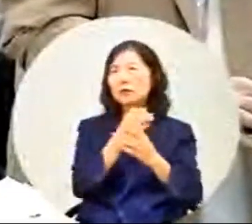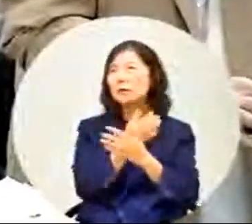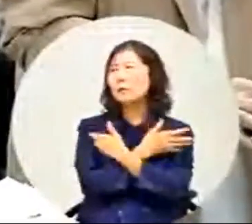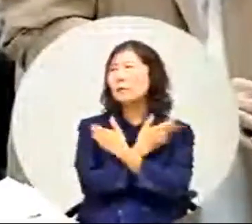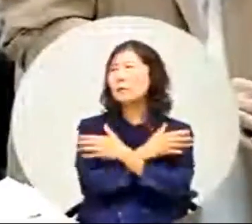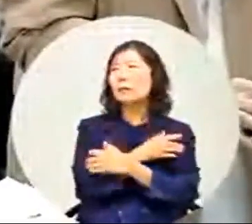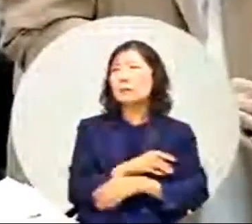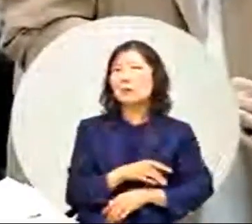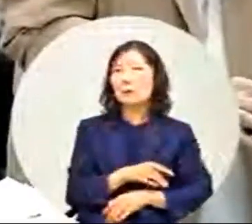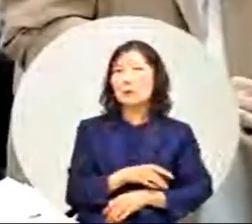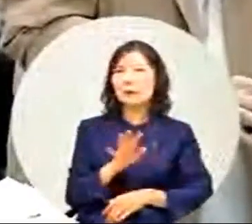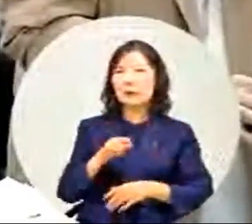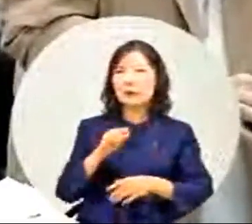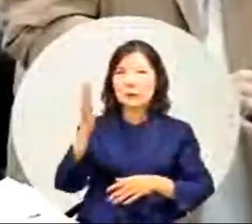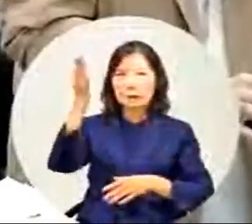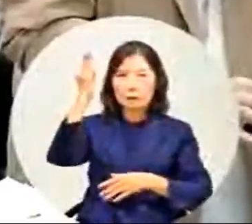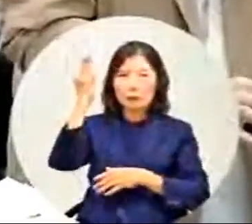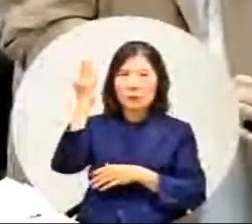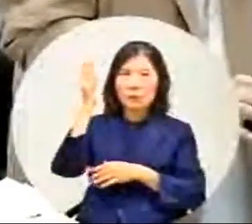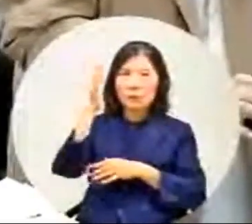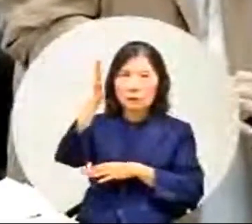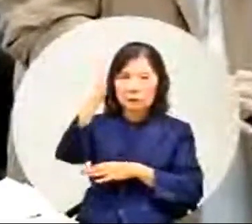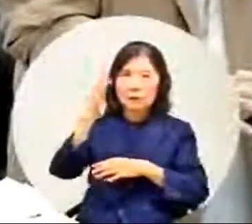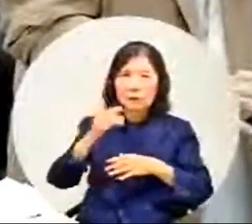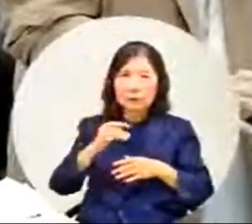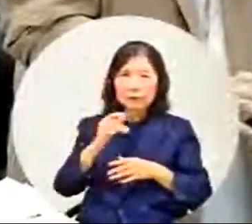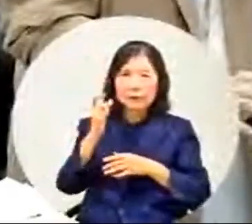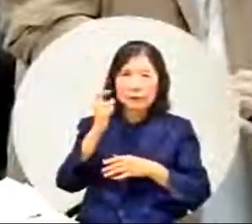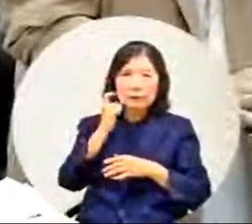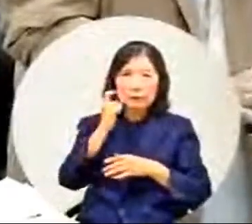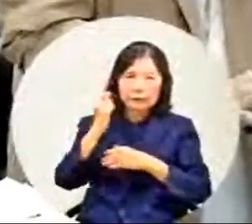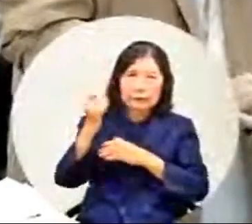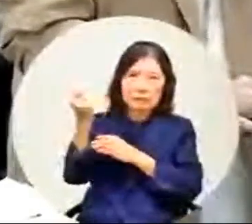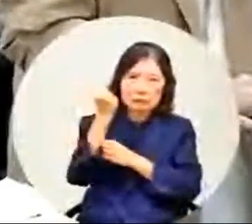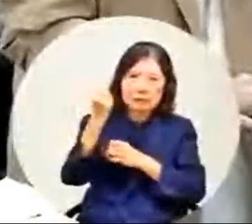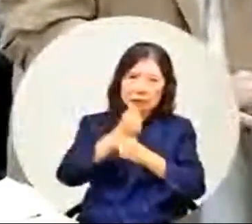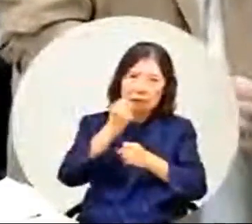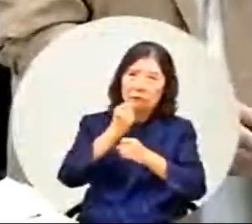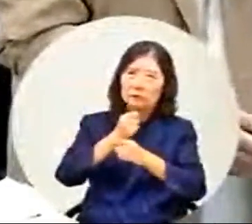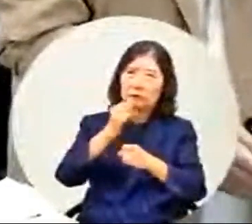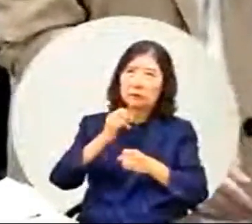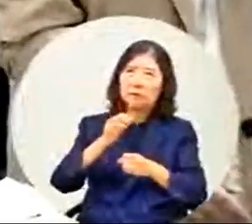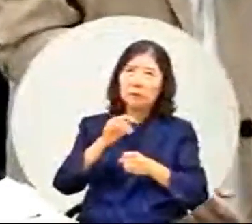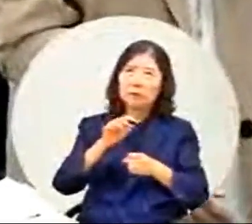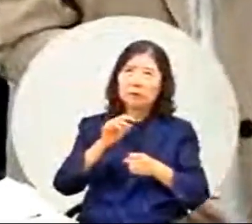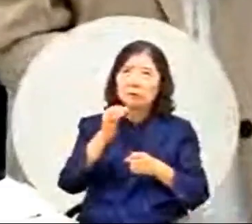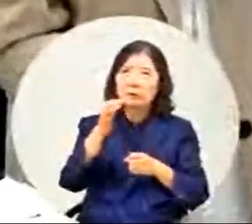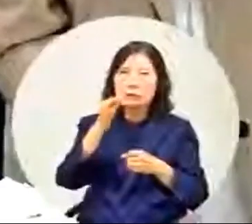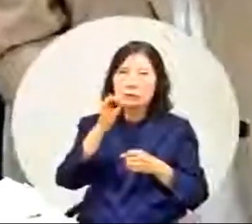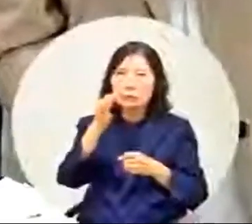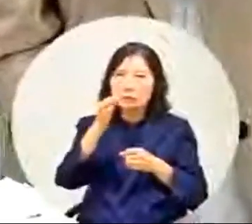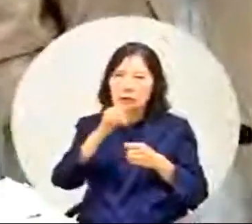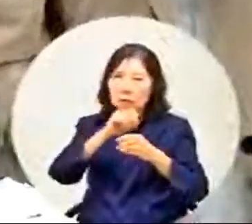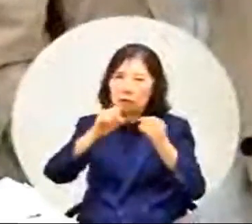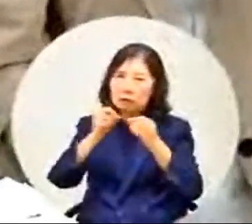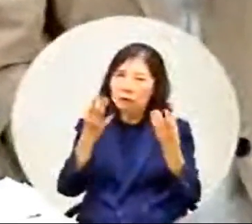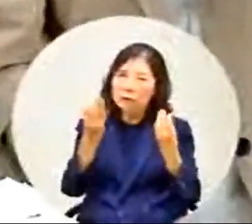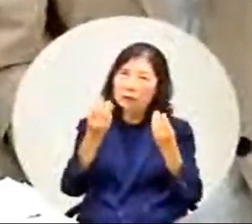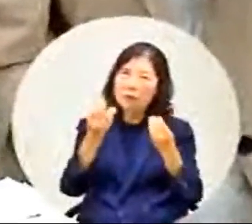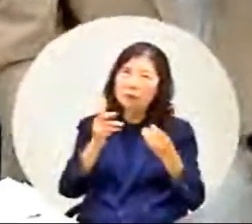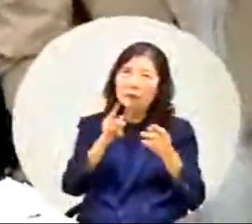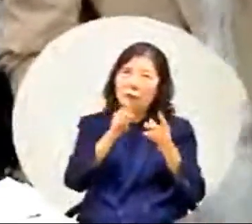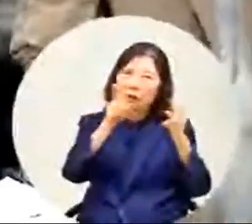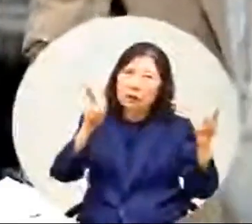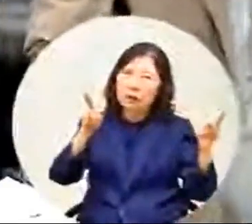听，当时的政府硬要干，说要做就要做，你没有考虑过财务计划，你没有考虑过再留子